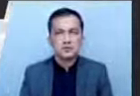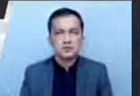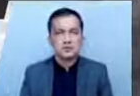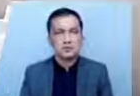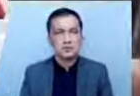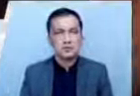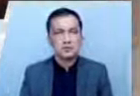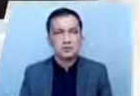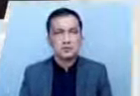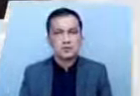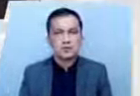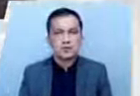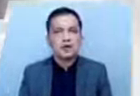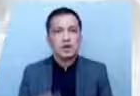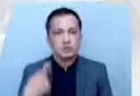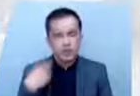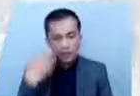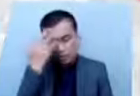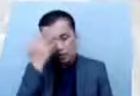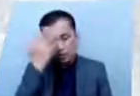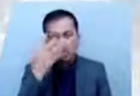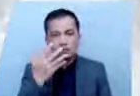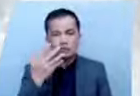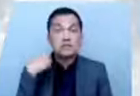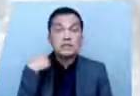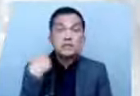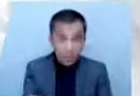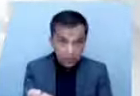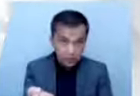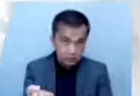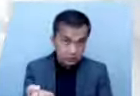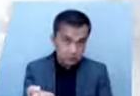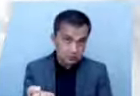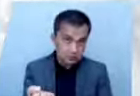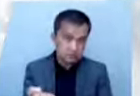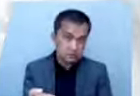May mga nahilo na pala at nahimatay.